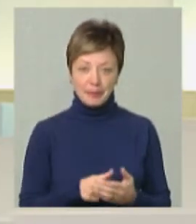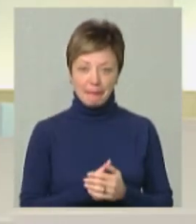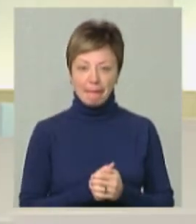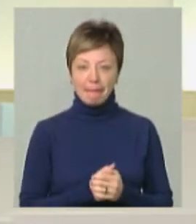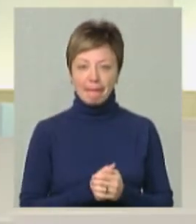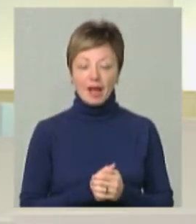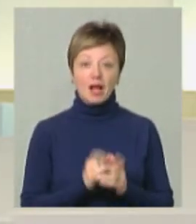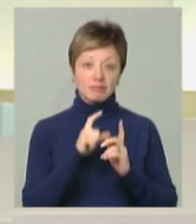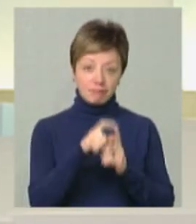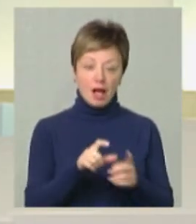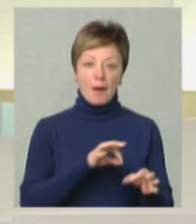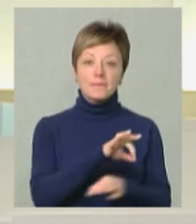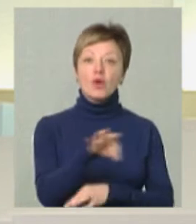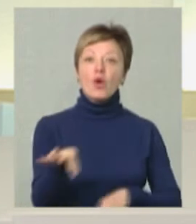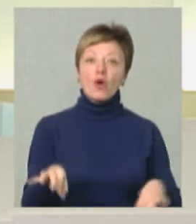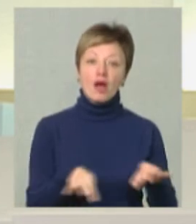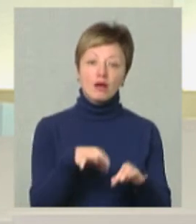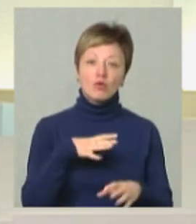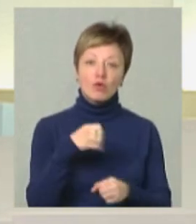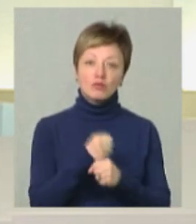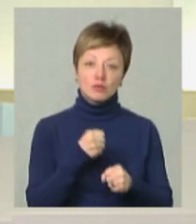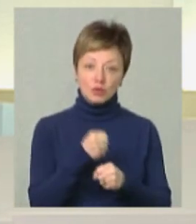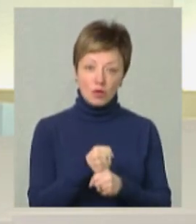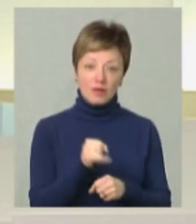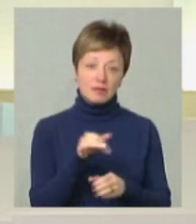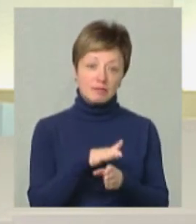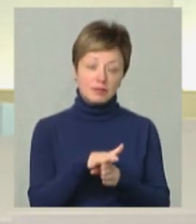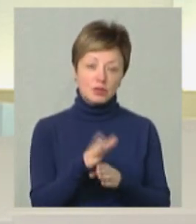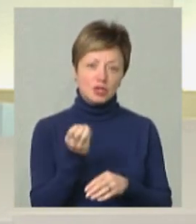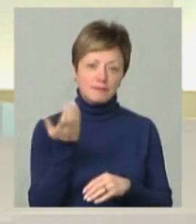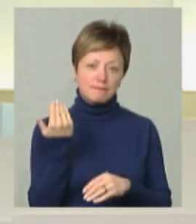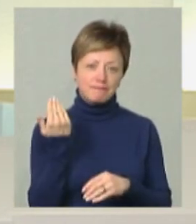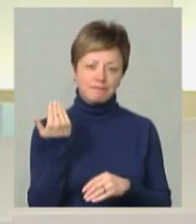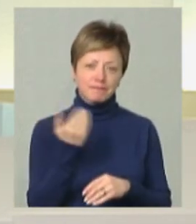Проєкт був розроблений і частково реалізований